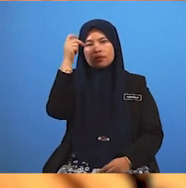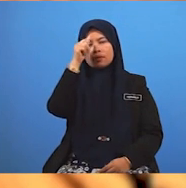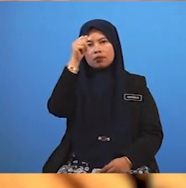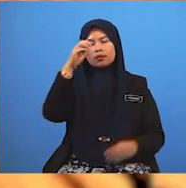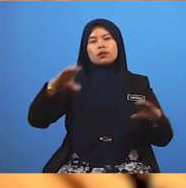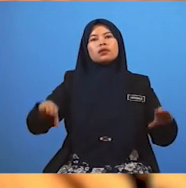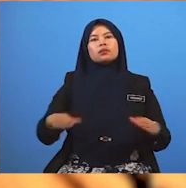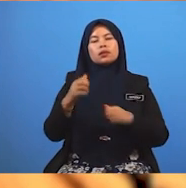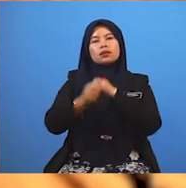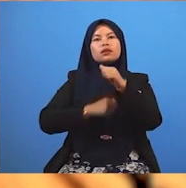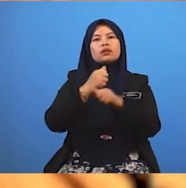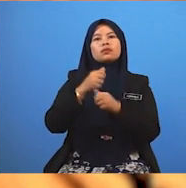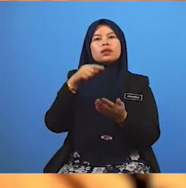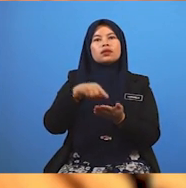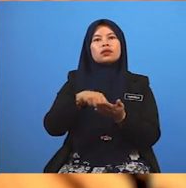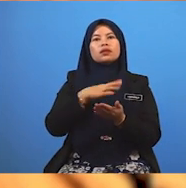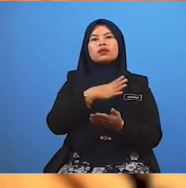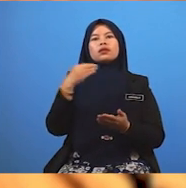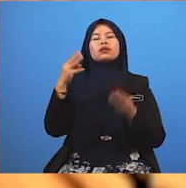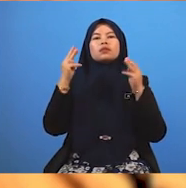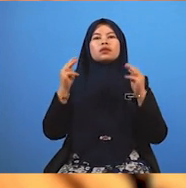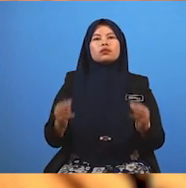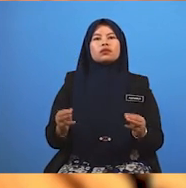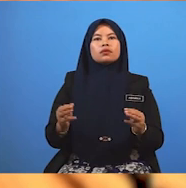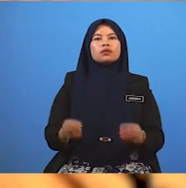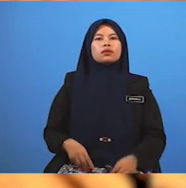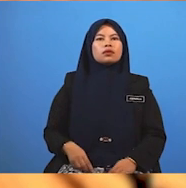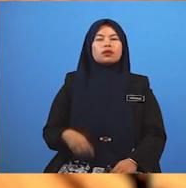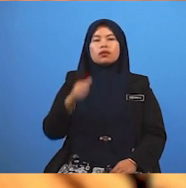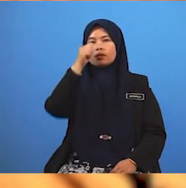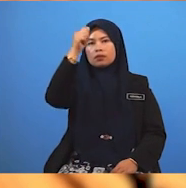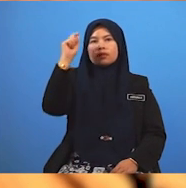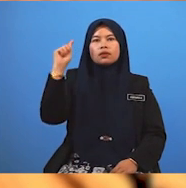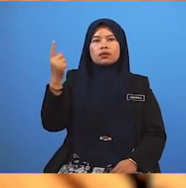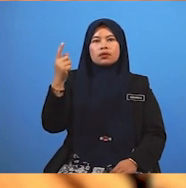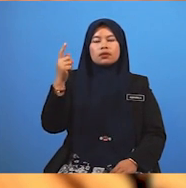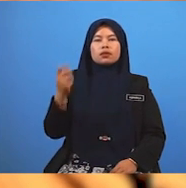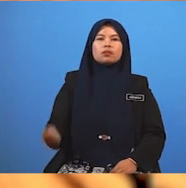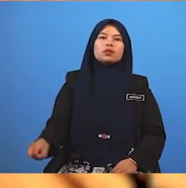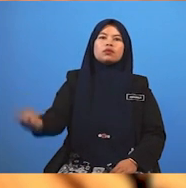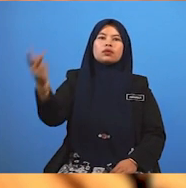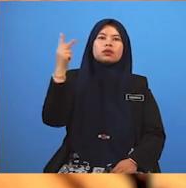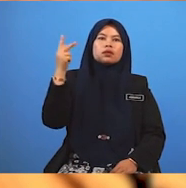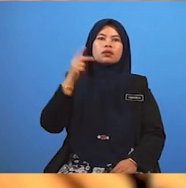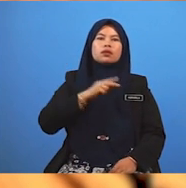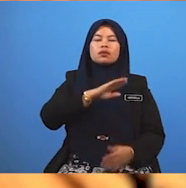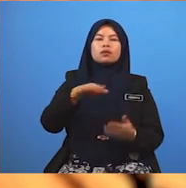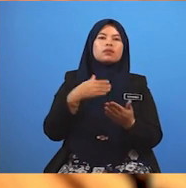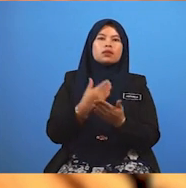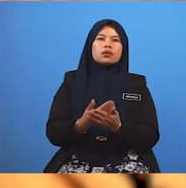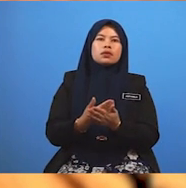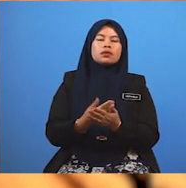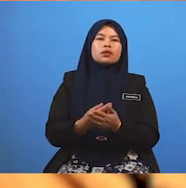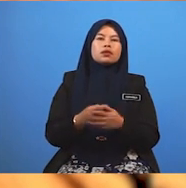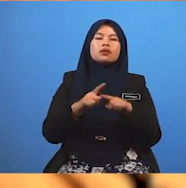serta makhluknya. Maka hanya Dia berkuasa menentukan segala-galanya. Namun,